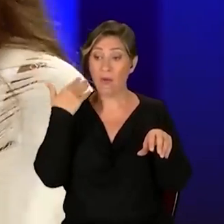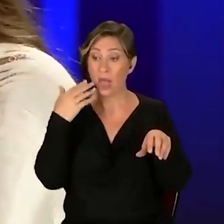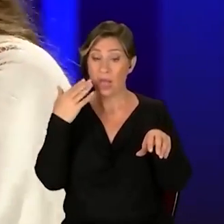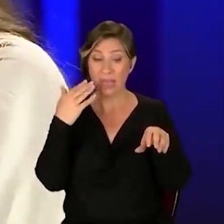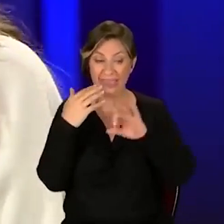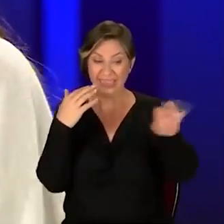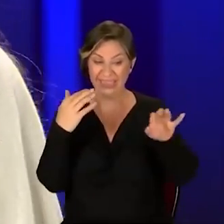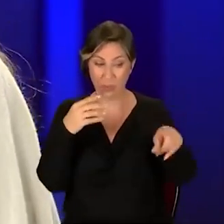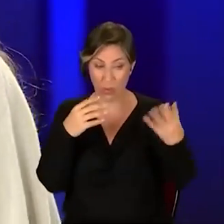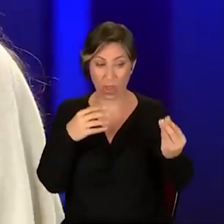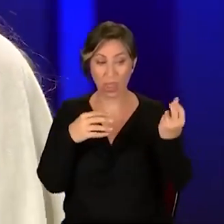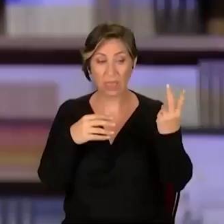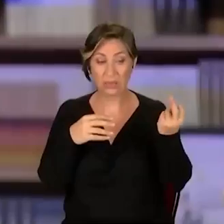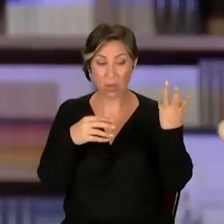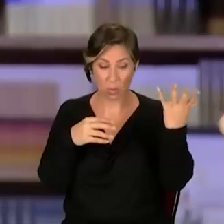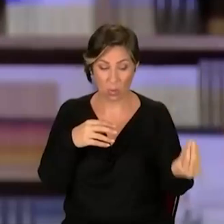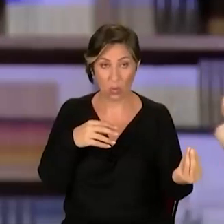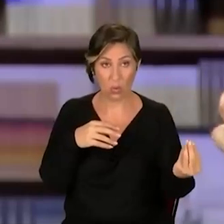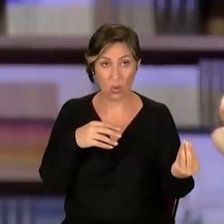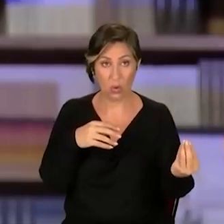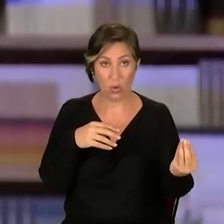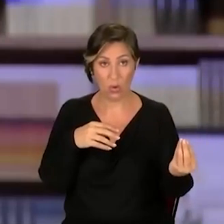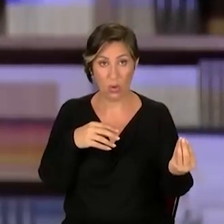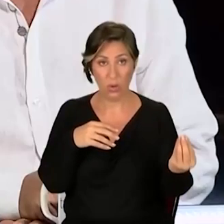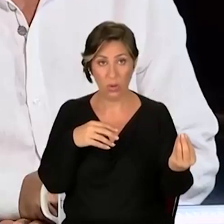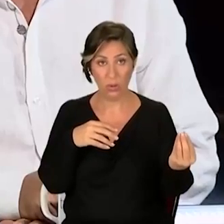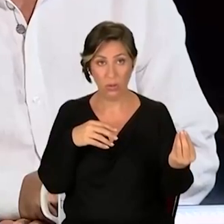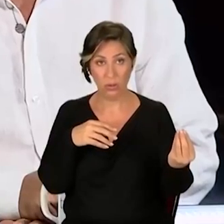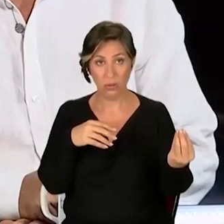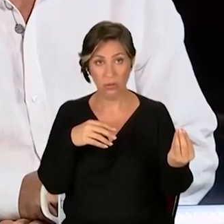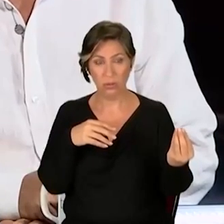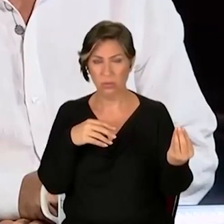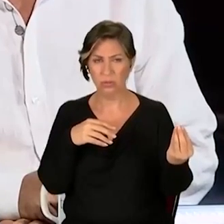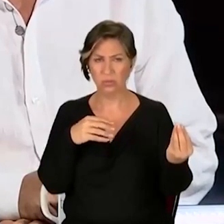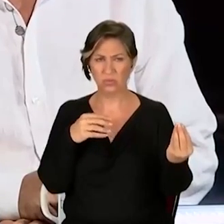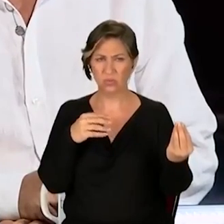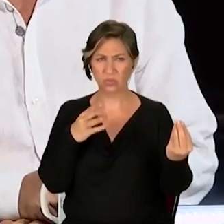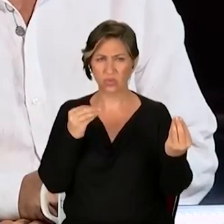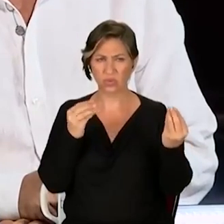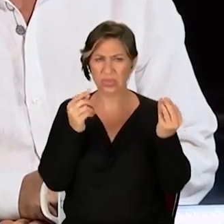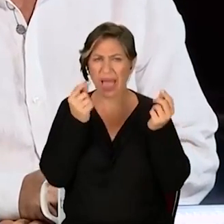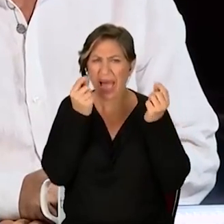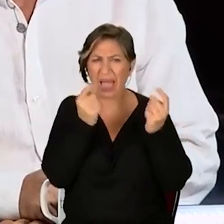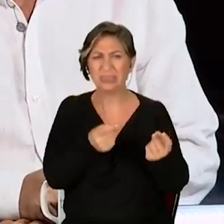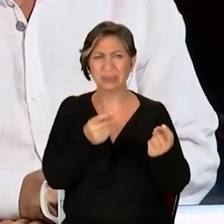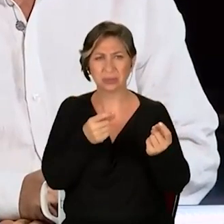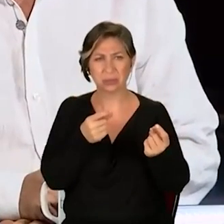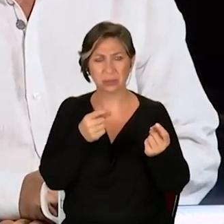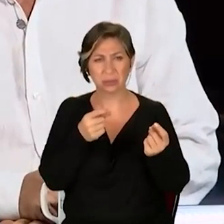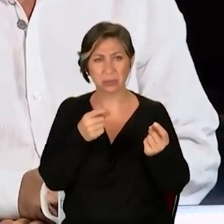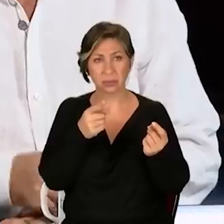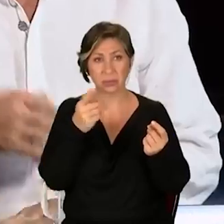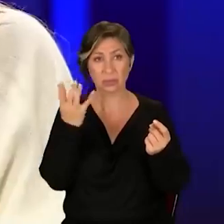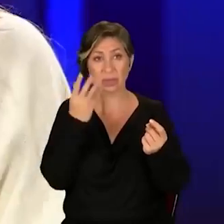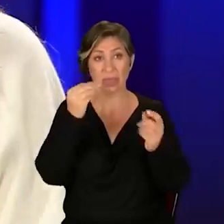fare bir süre sonra kanser oluyor. Ve, az oksijen mi acaba? Az oksijen. Yani çok sınırlı oksijen. Aynen. Evet. Siz tabii